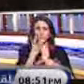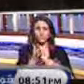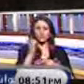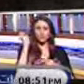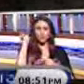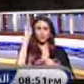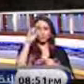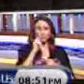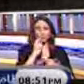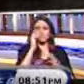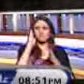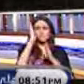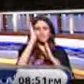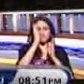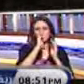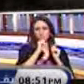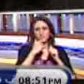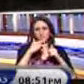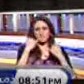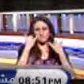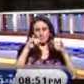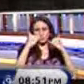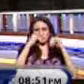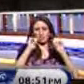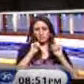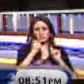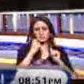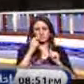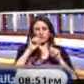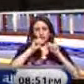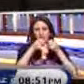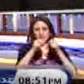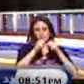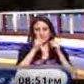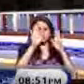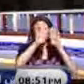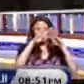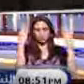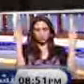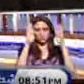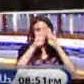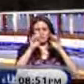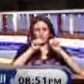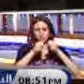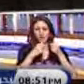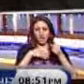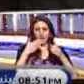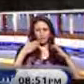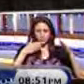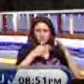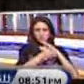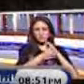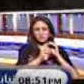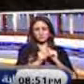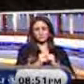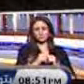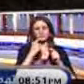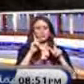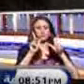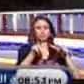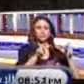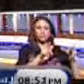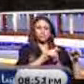ادى الى اتلاف الزجاجات النوافذ الخاصه بإدارة البحث الجنائي، وحاول اقتحام المبنى بعد القاء القبض